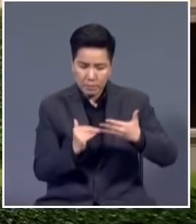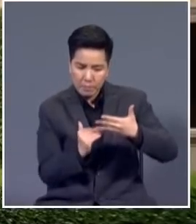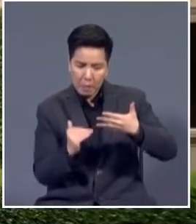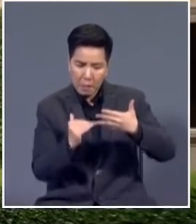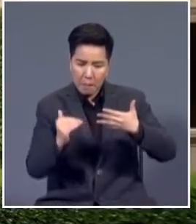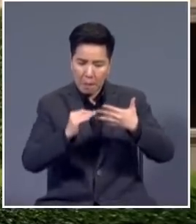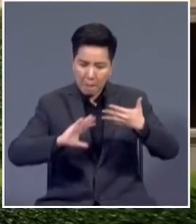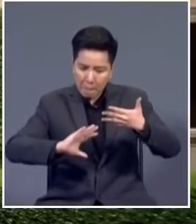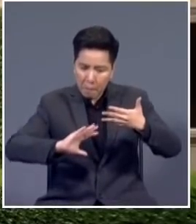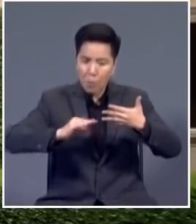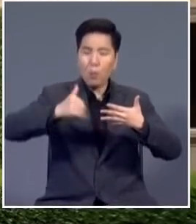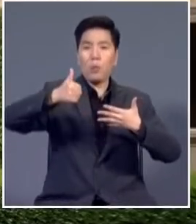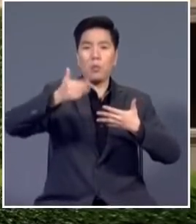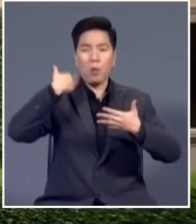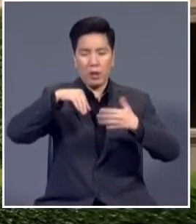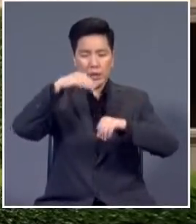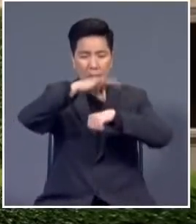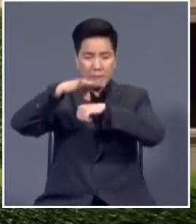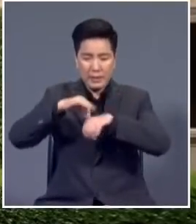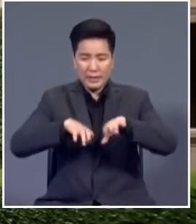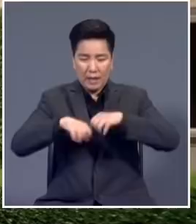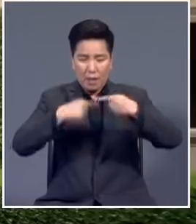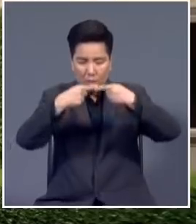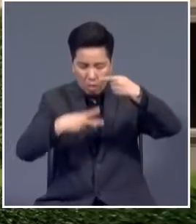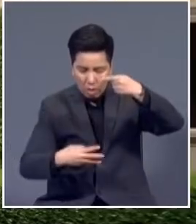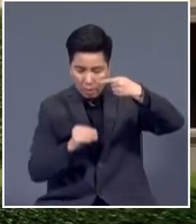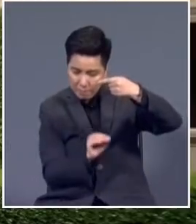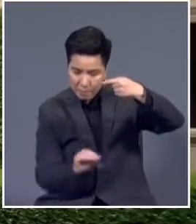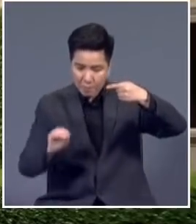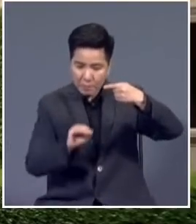ทศไทยในการจัดลำดับต่างๆนะครับผมก็ได้มีโอกาส